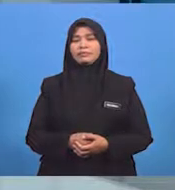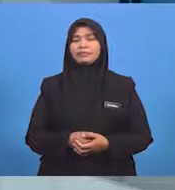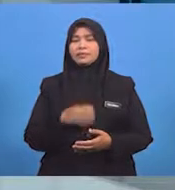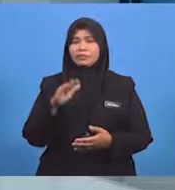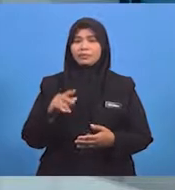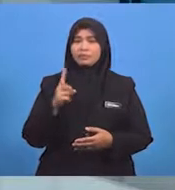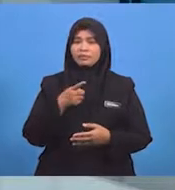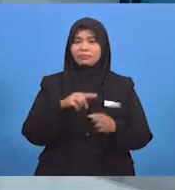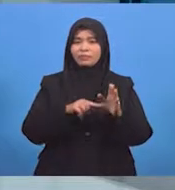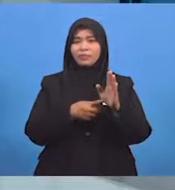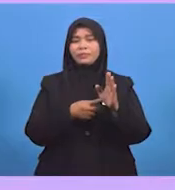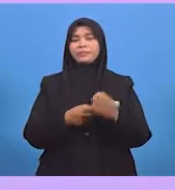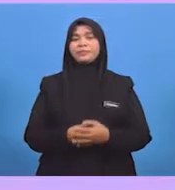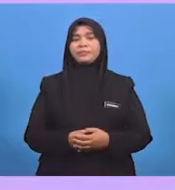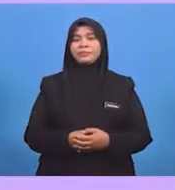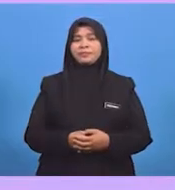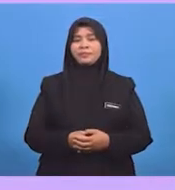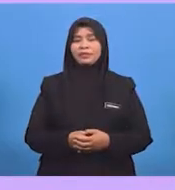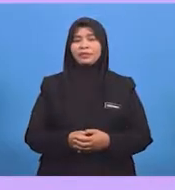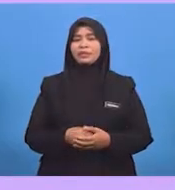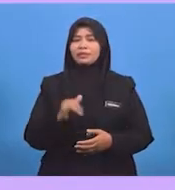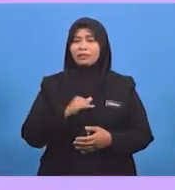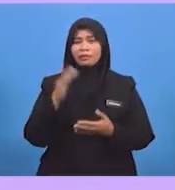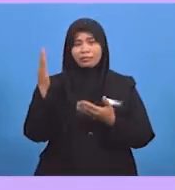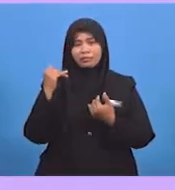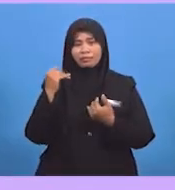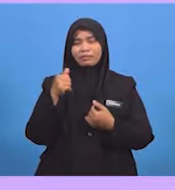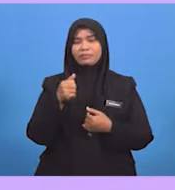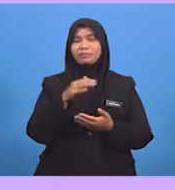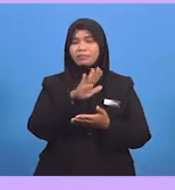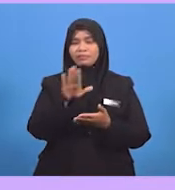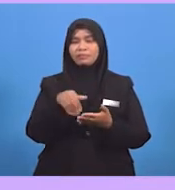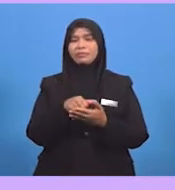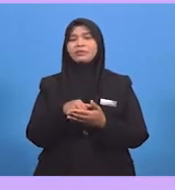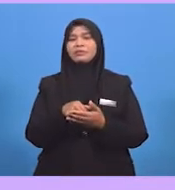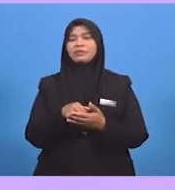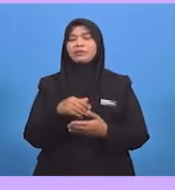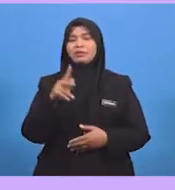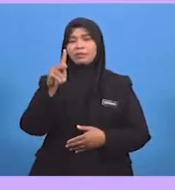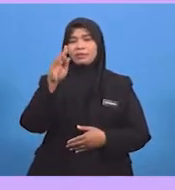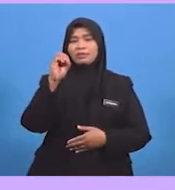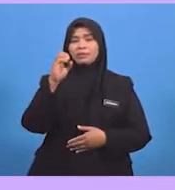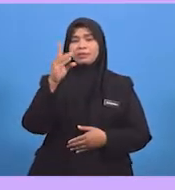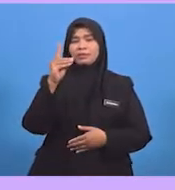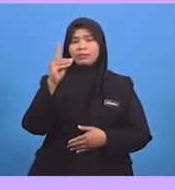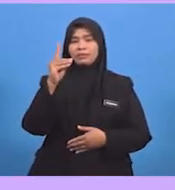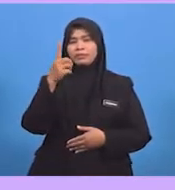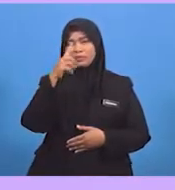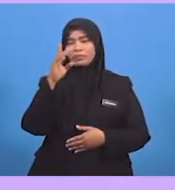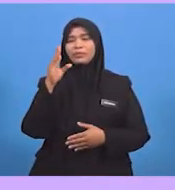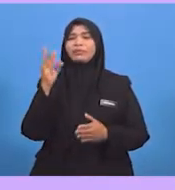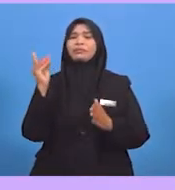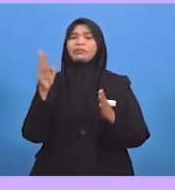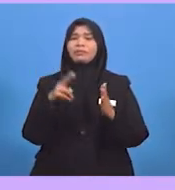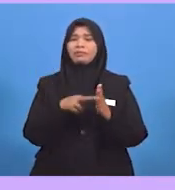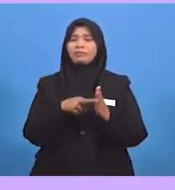Sebelum kita bermula, saya berharap anda imbas kod QR pada paparan untuk daftar